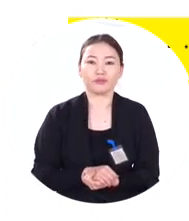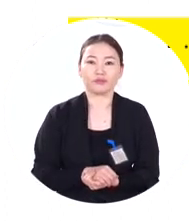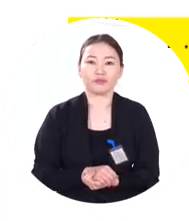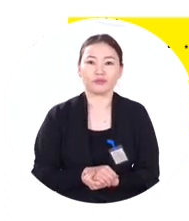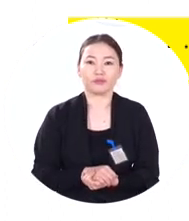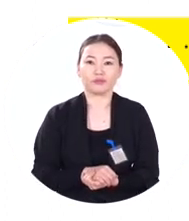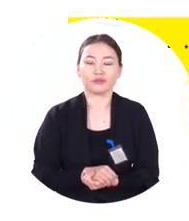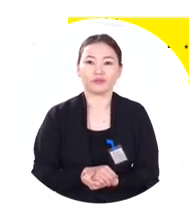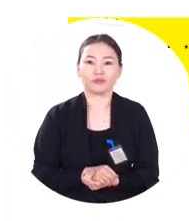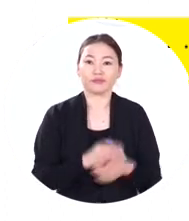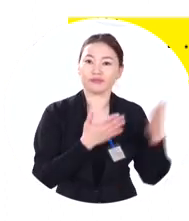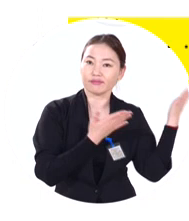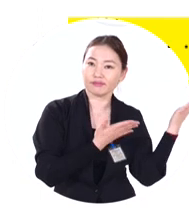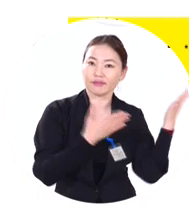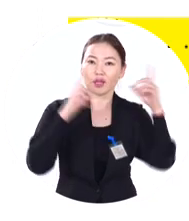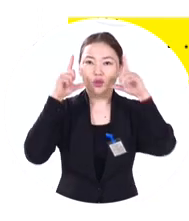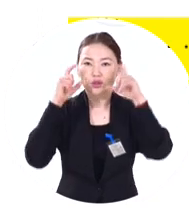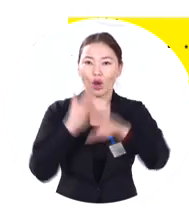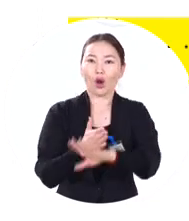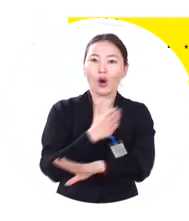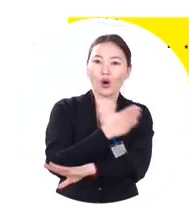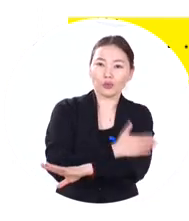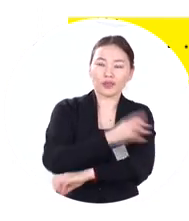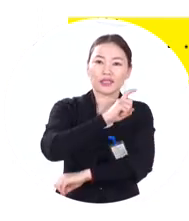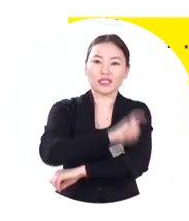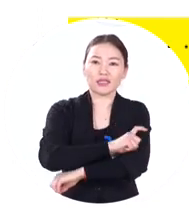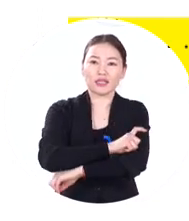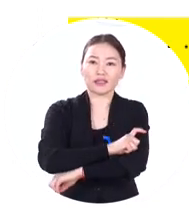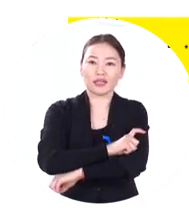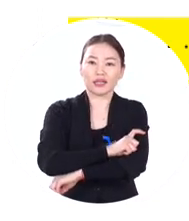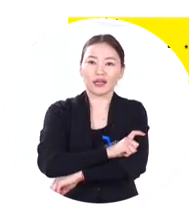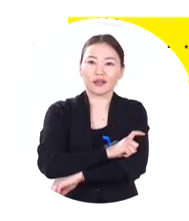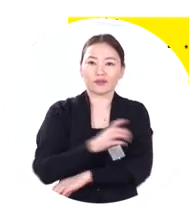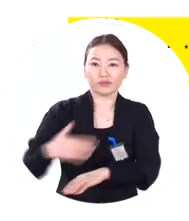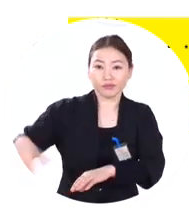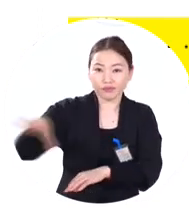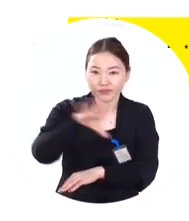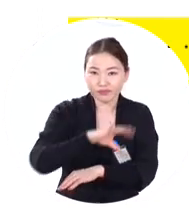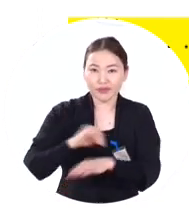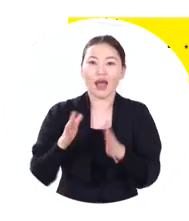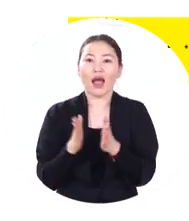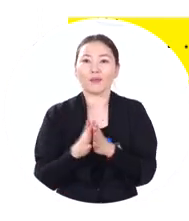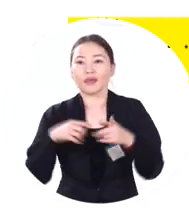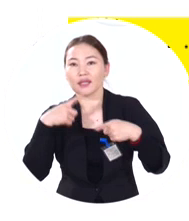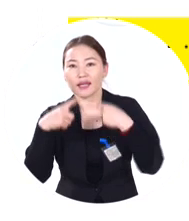За энэ зургийг бид өмнөх хичээлдэр яг энэ зургаар нь яхав. Хамтдаа ярилцаж үтсэн байгаа.